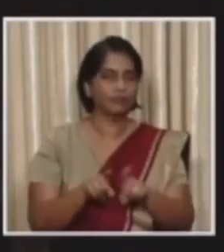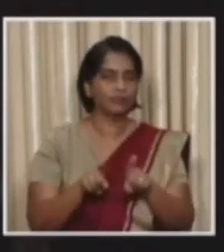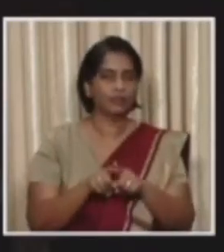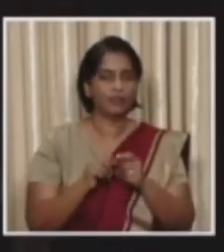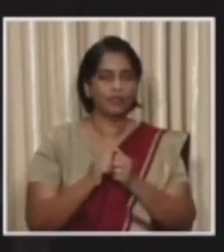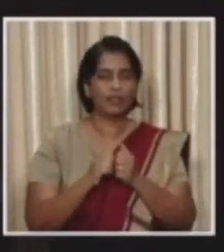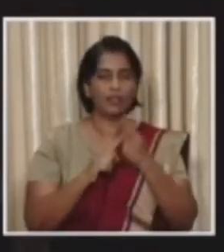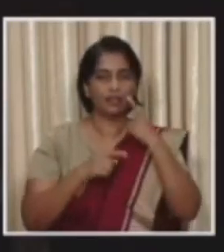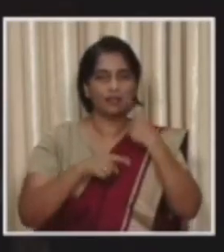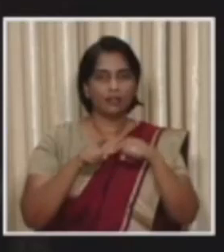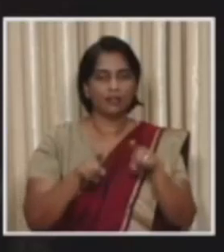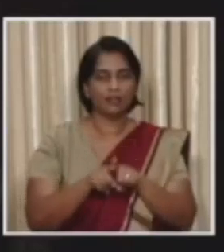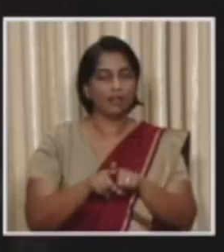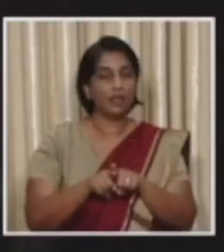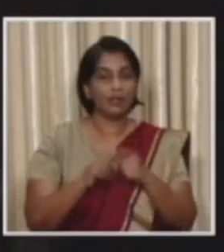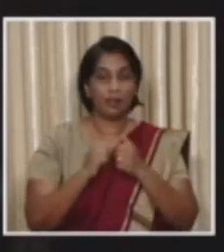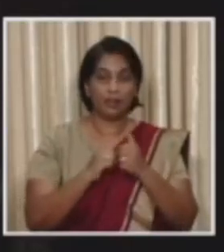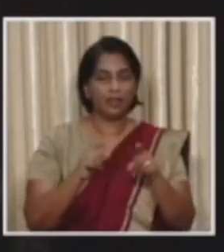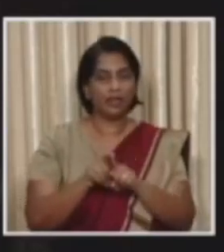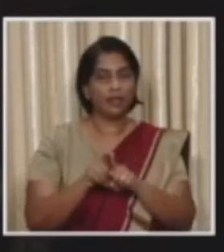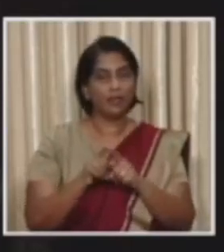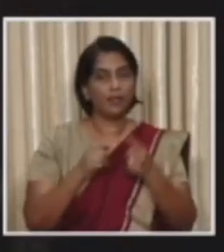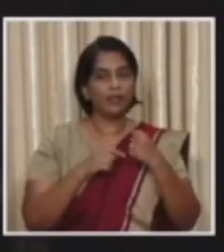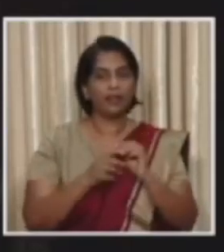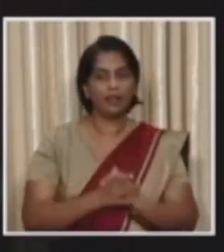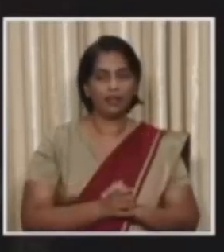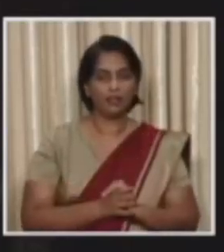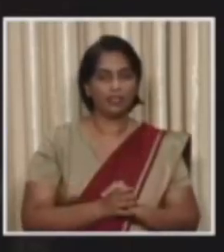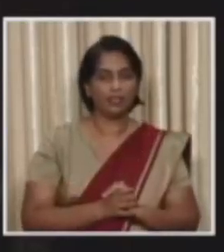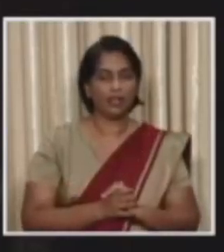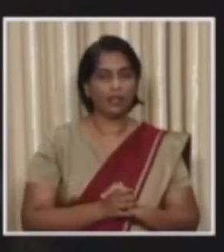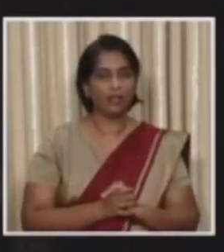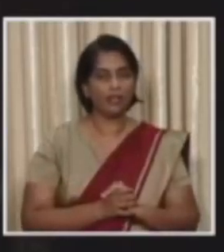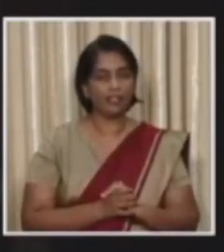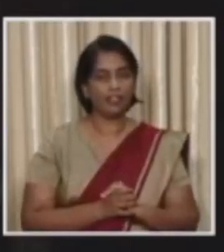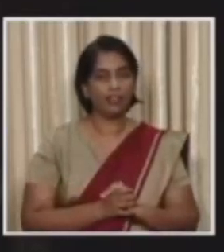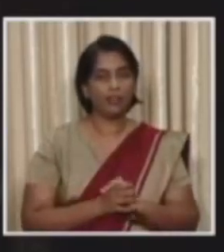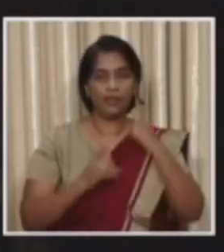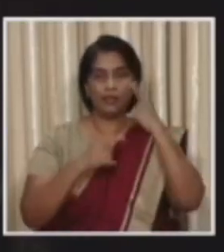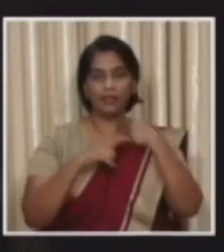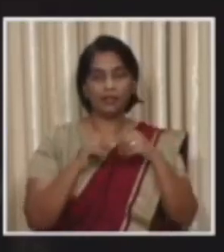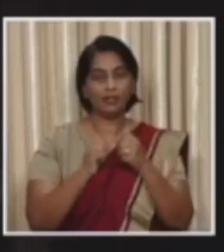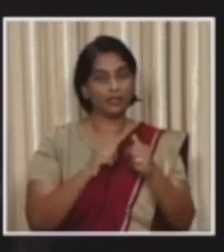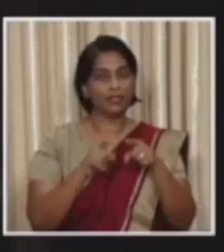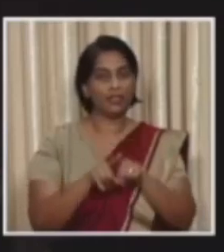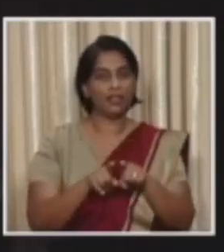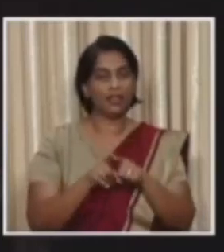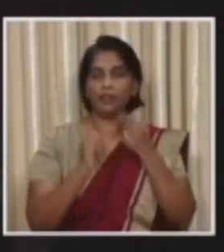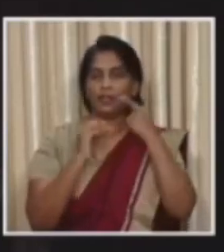දැයි ස්වාධීන වූ විශ්ලේෂණයක් ලබා දීම. This act also empowers